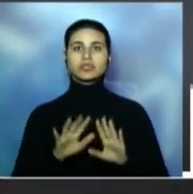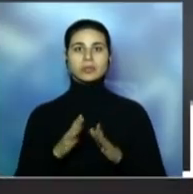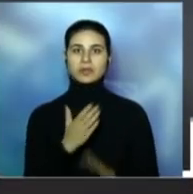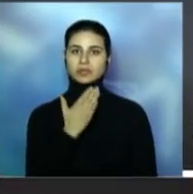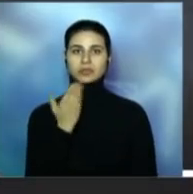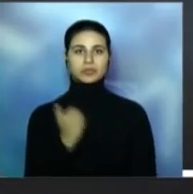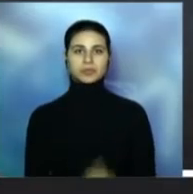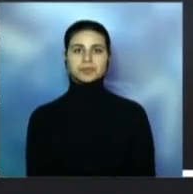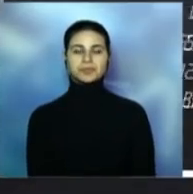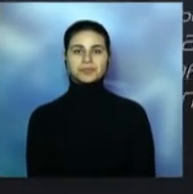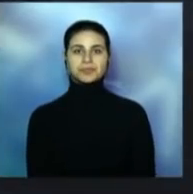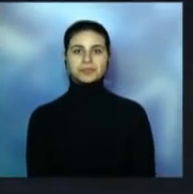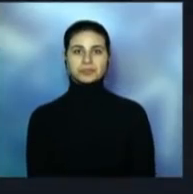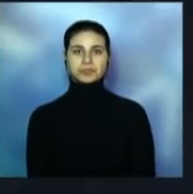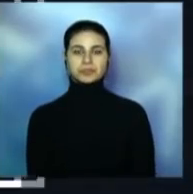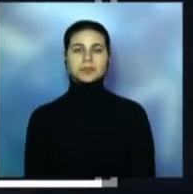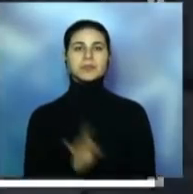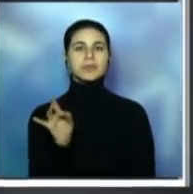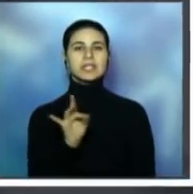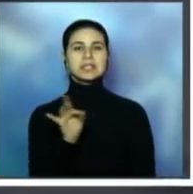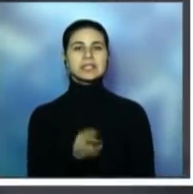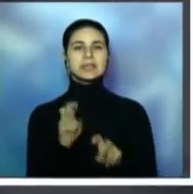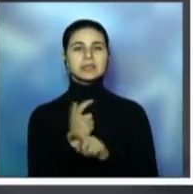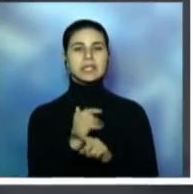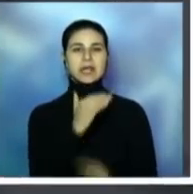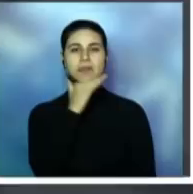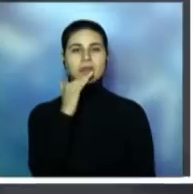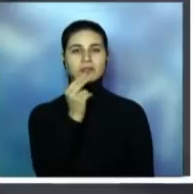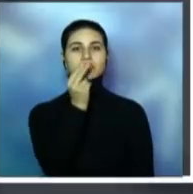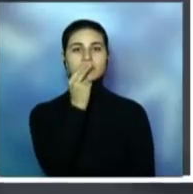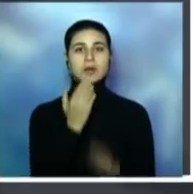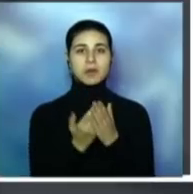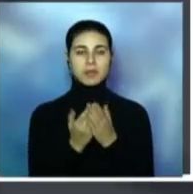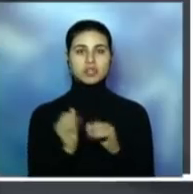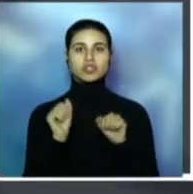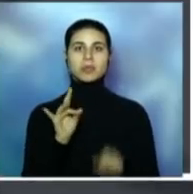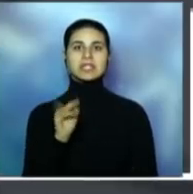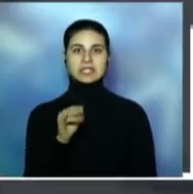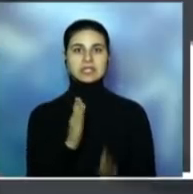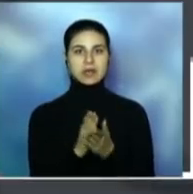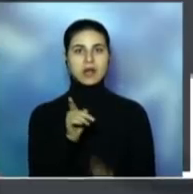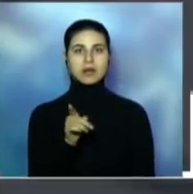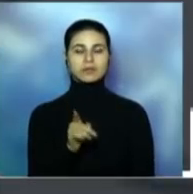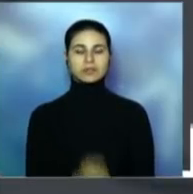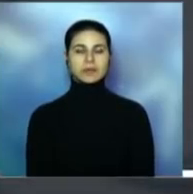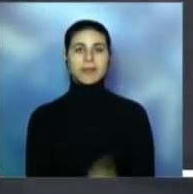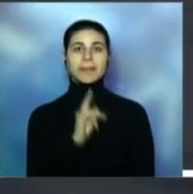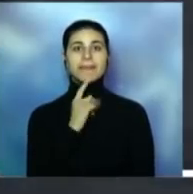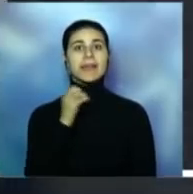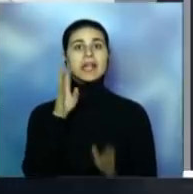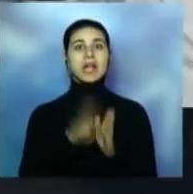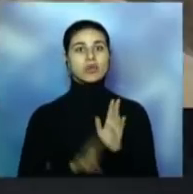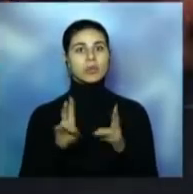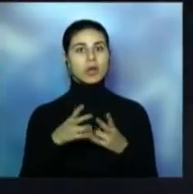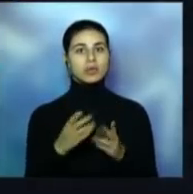აქვს. თუ ნაჯერი და ტრანსცხემებით მდიდარ საკვებს მიირთმევ, შესაძლოა რისკის ქვეშ იმყოფებოდეთ. გართულებების